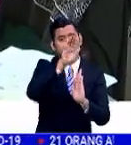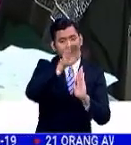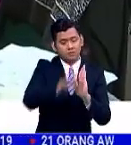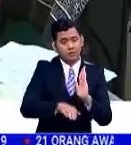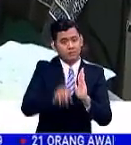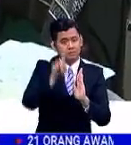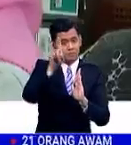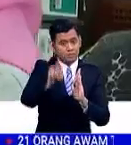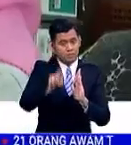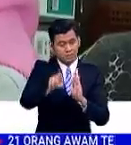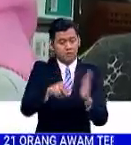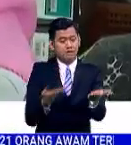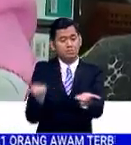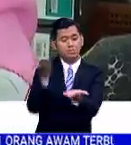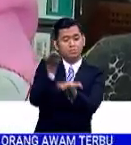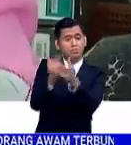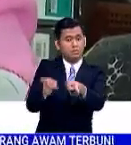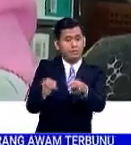secepat mungkin.